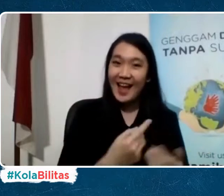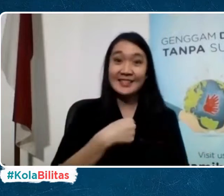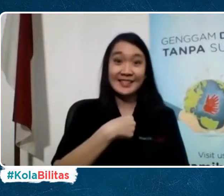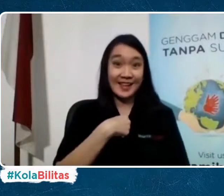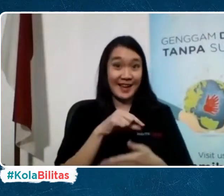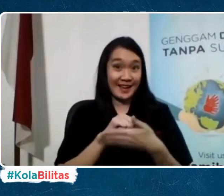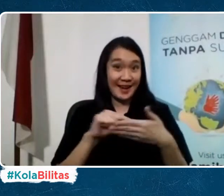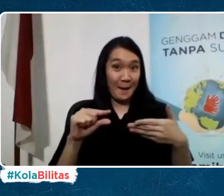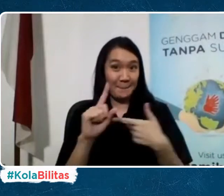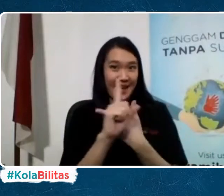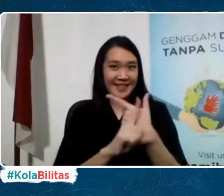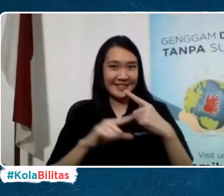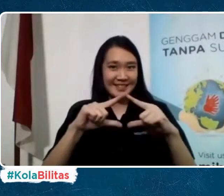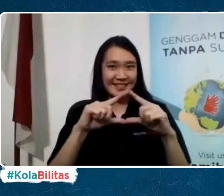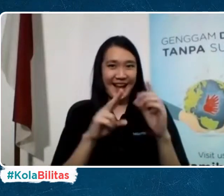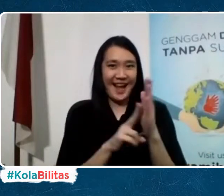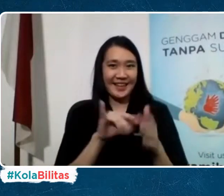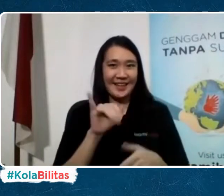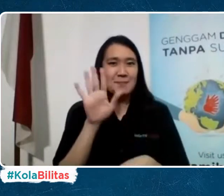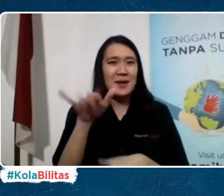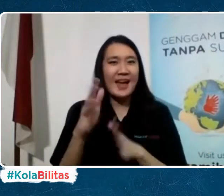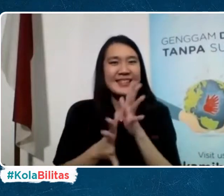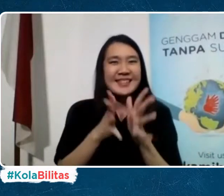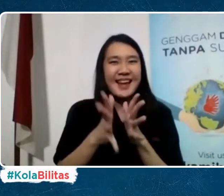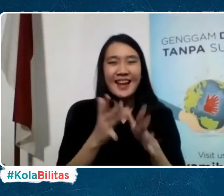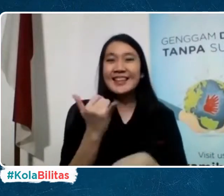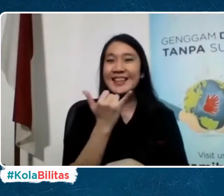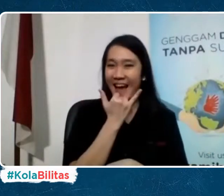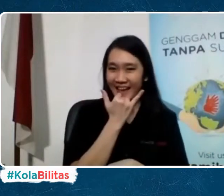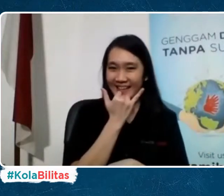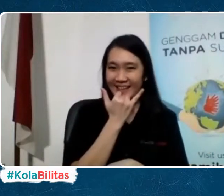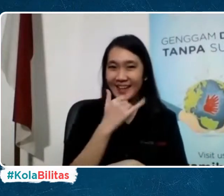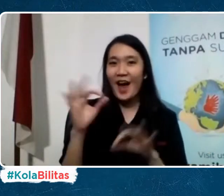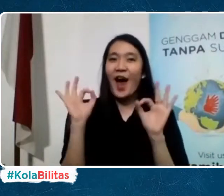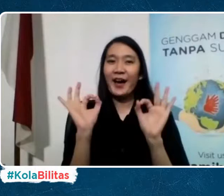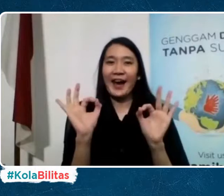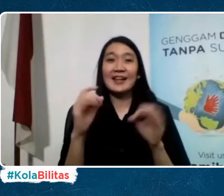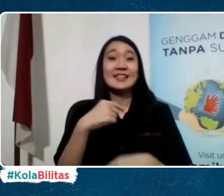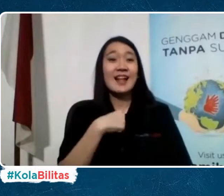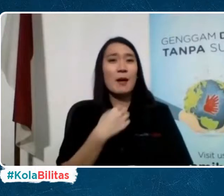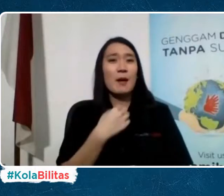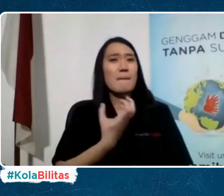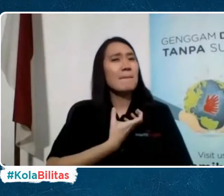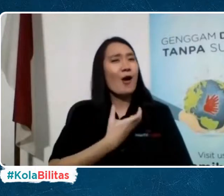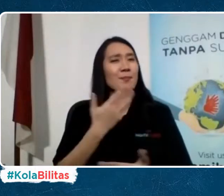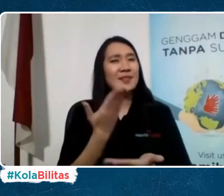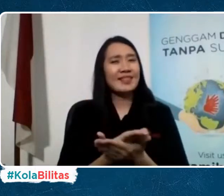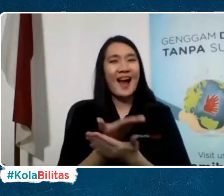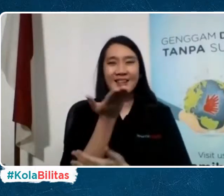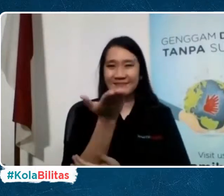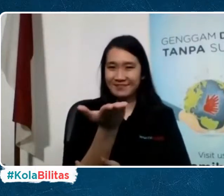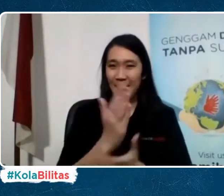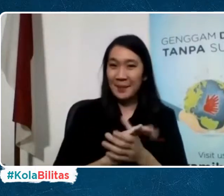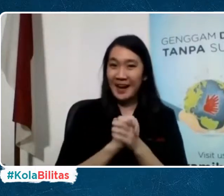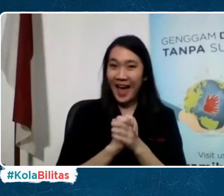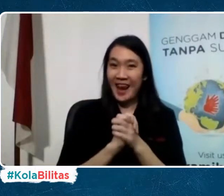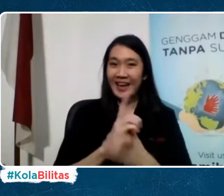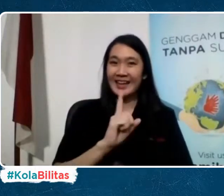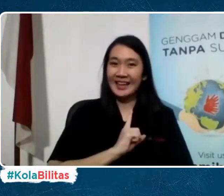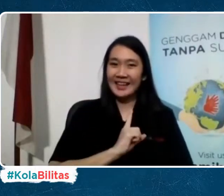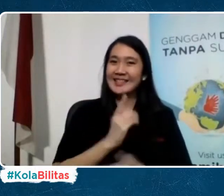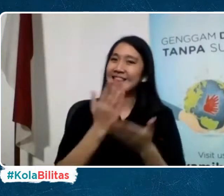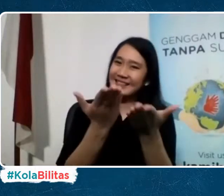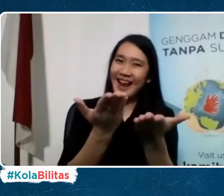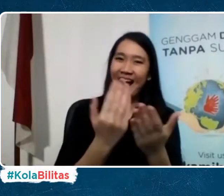Halo, selamat datang. Nama saya Yani. Panggilan isyarat saya seperti ini. Oke,